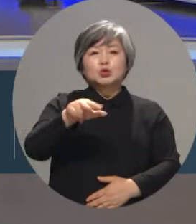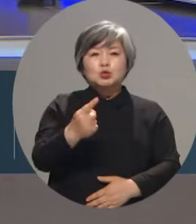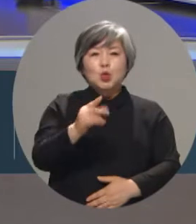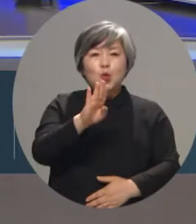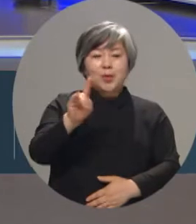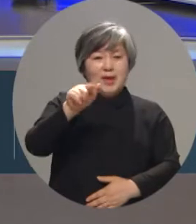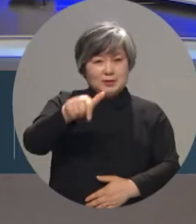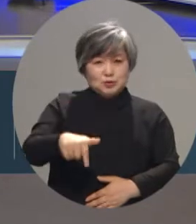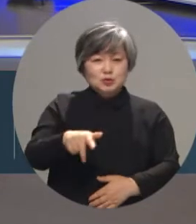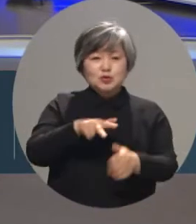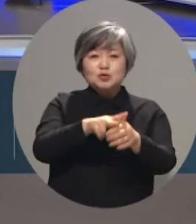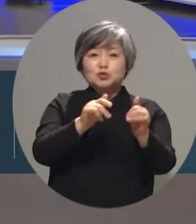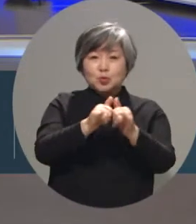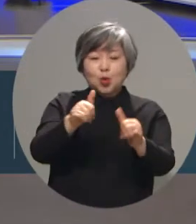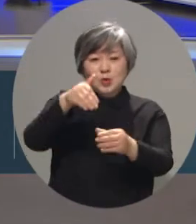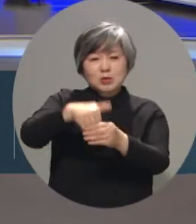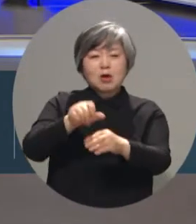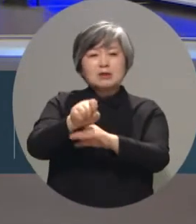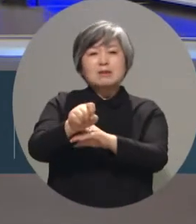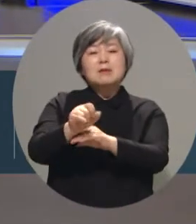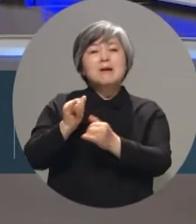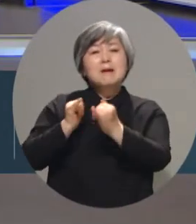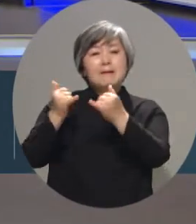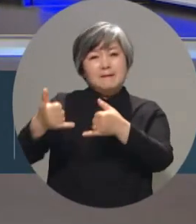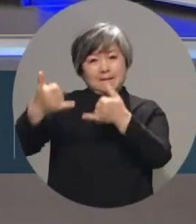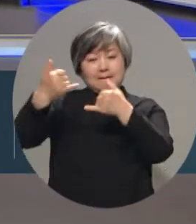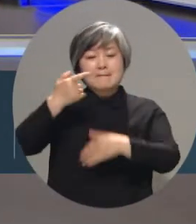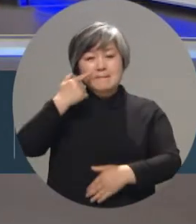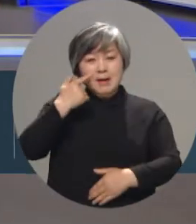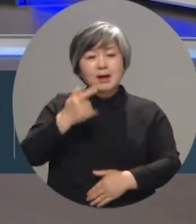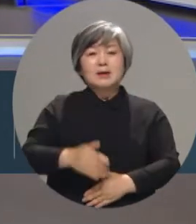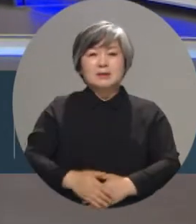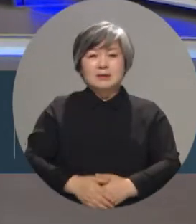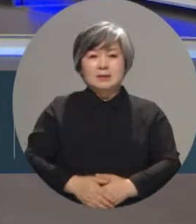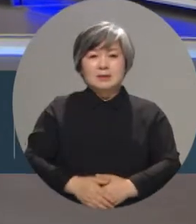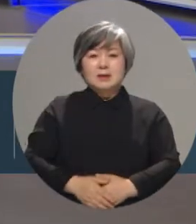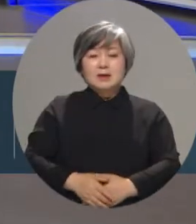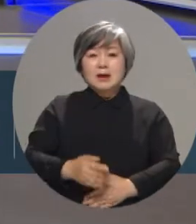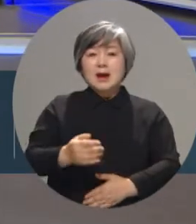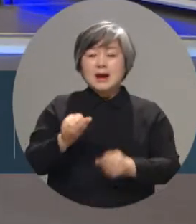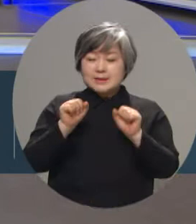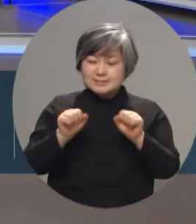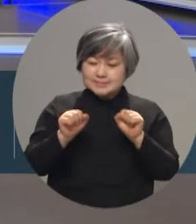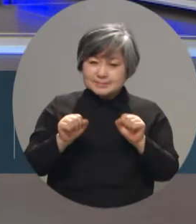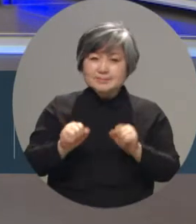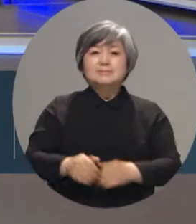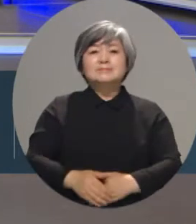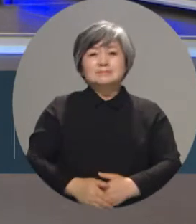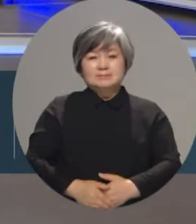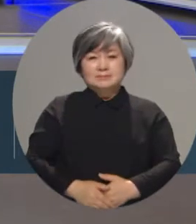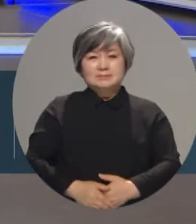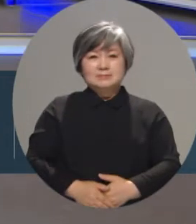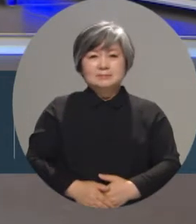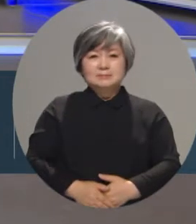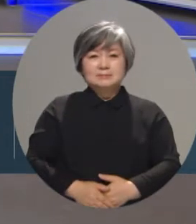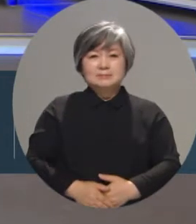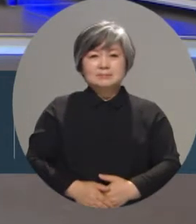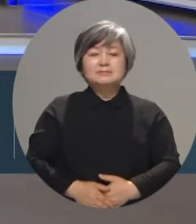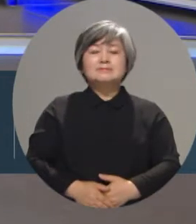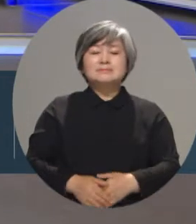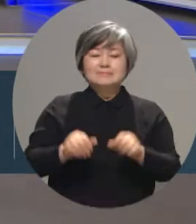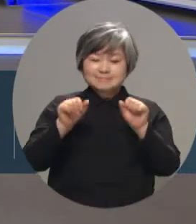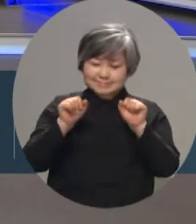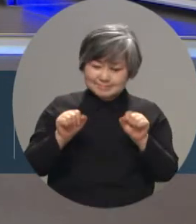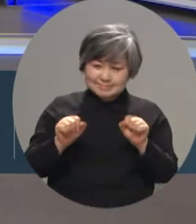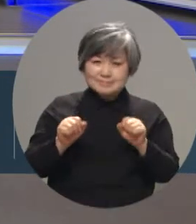후보 선거사무소 연결해 보겠습니다. 네, 후보님. 네, 나와 계시죠? 안녕하세요. 네,